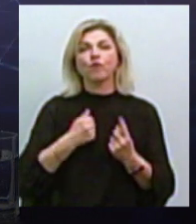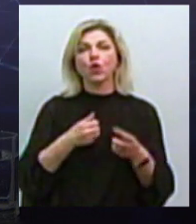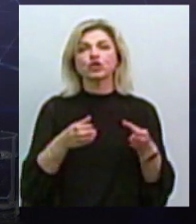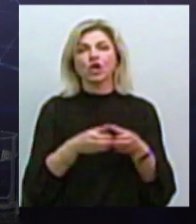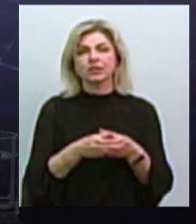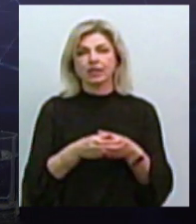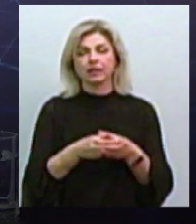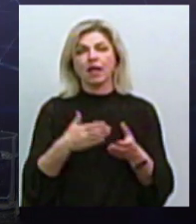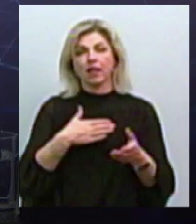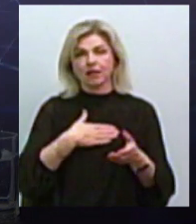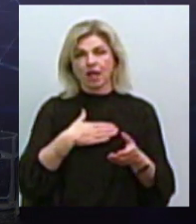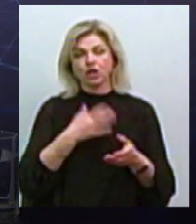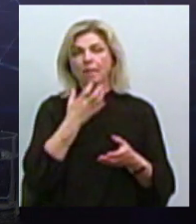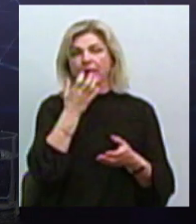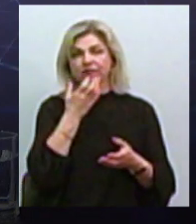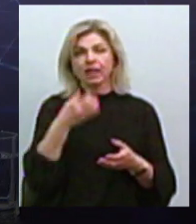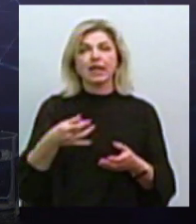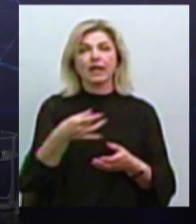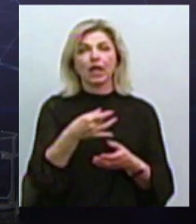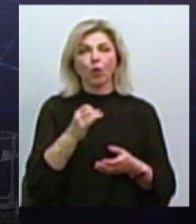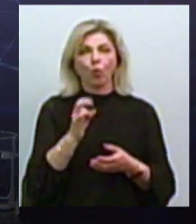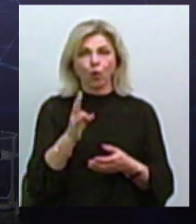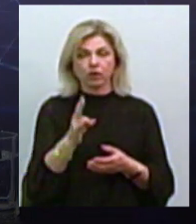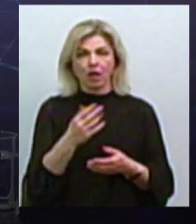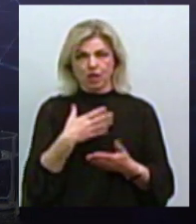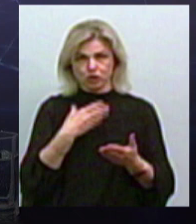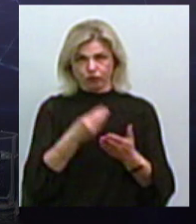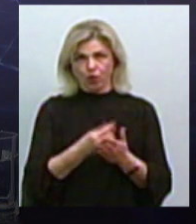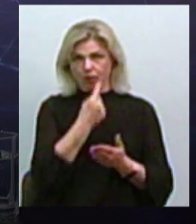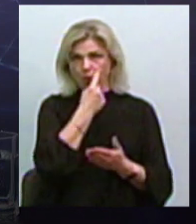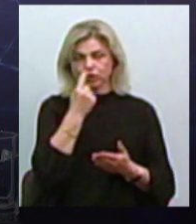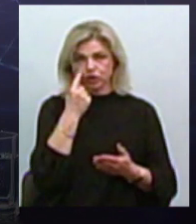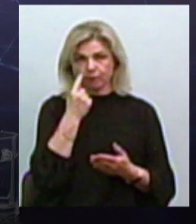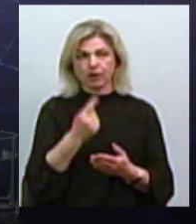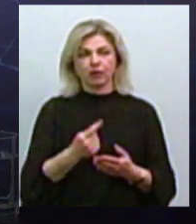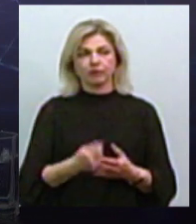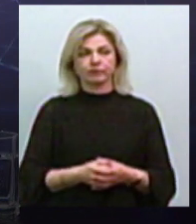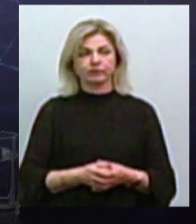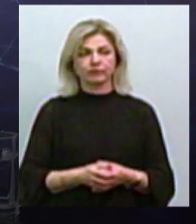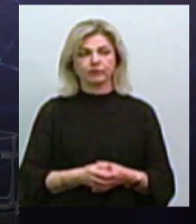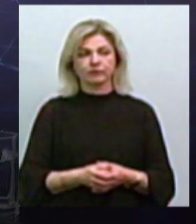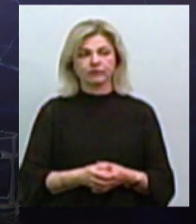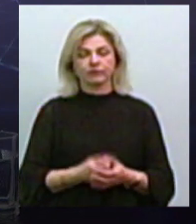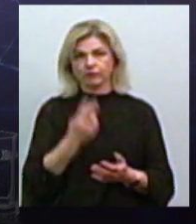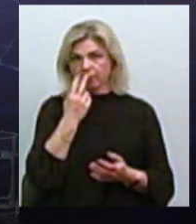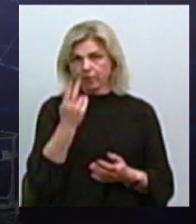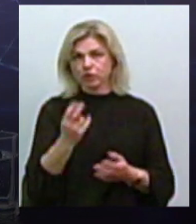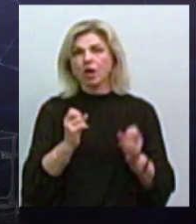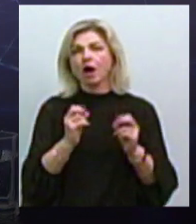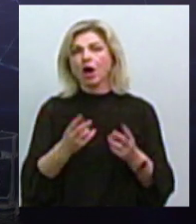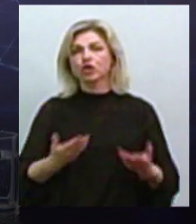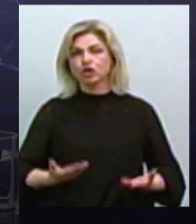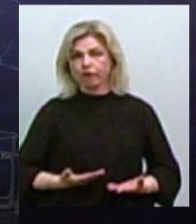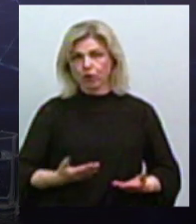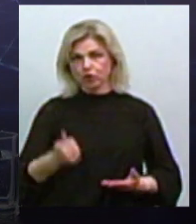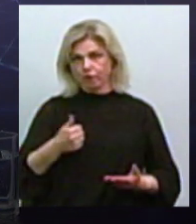частин нашого південного регіону, і ми власноруч на свої очі бачили, як живуть